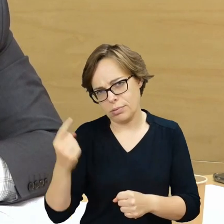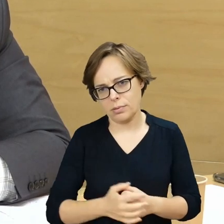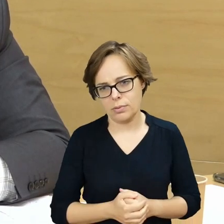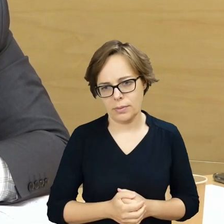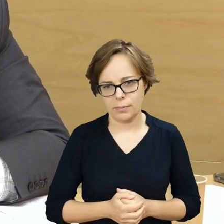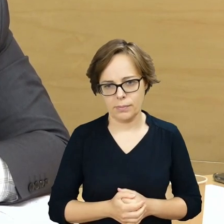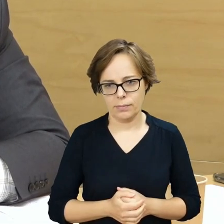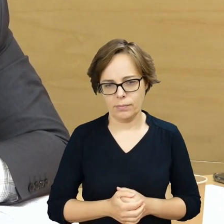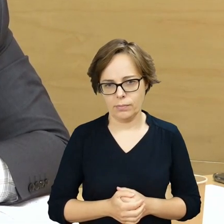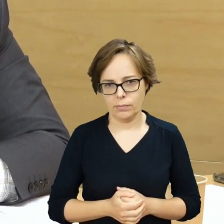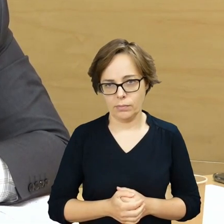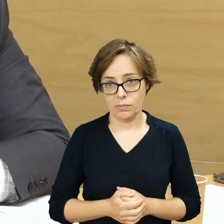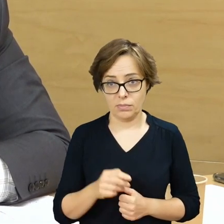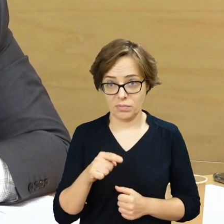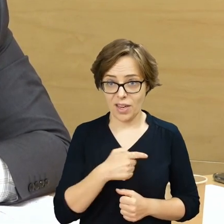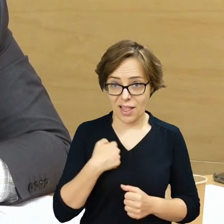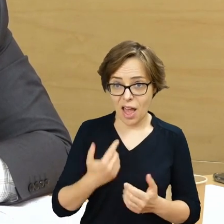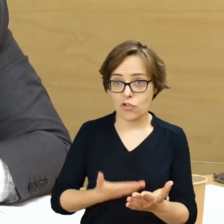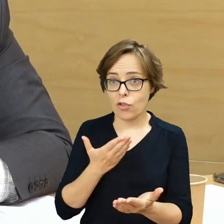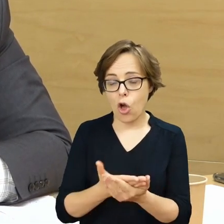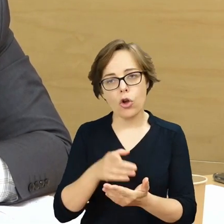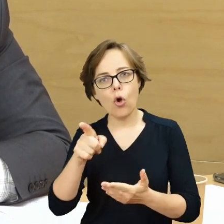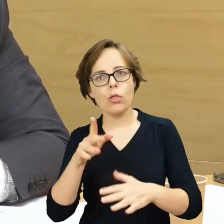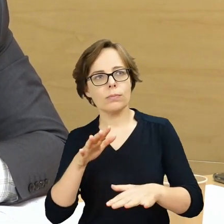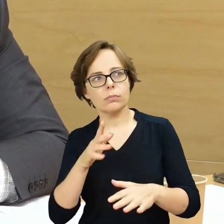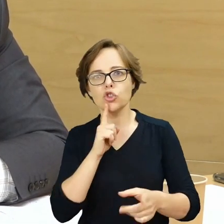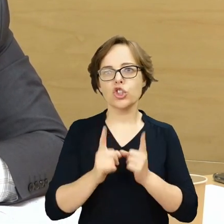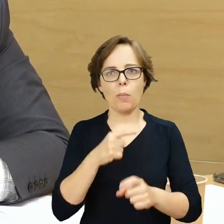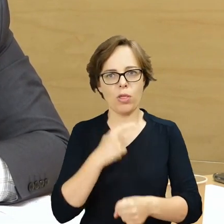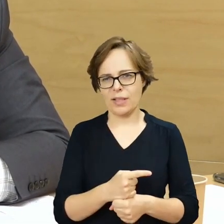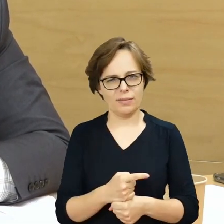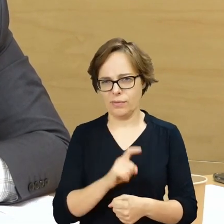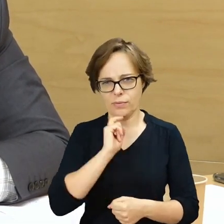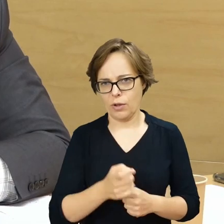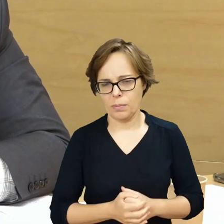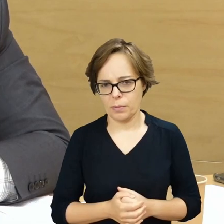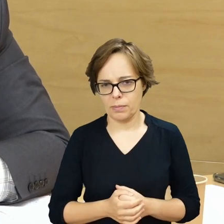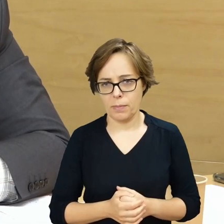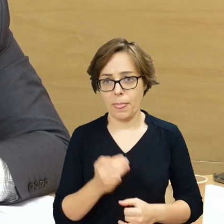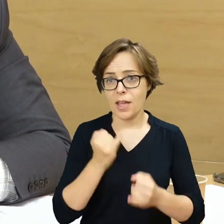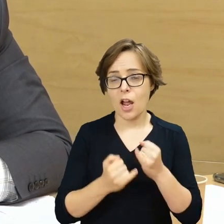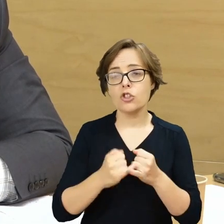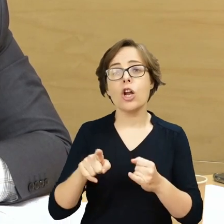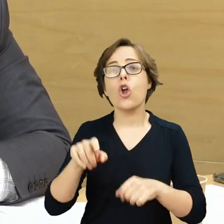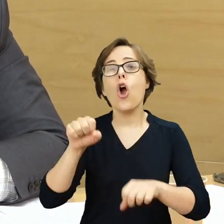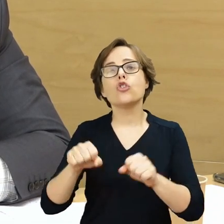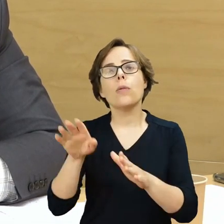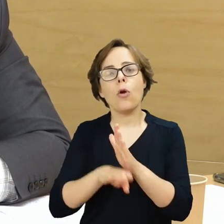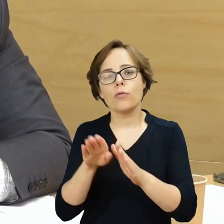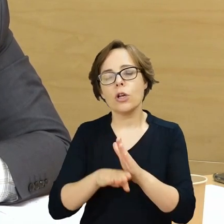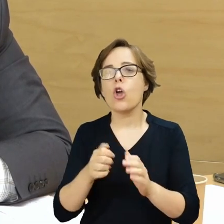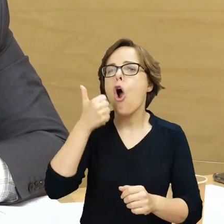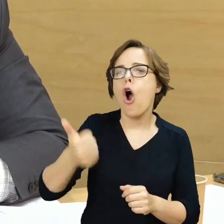że byłyby traktowane priorytetowo szybko, jeśli w sądownictwie powszechnym jest rocznie 15-17 milionów